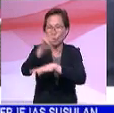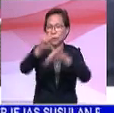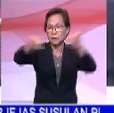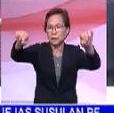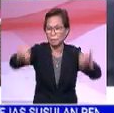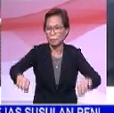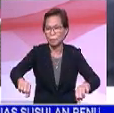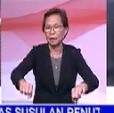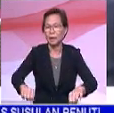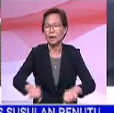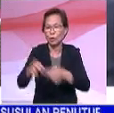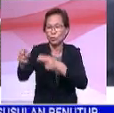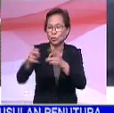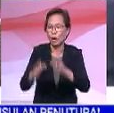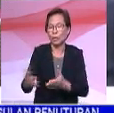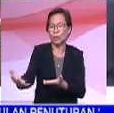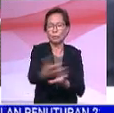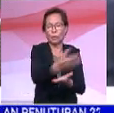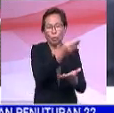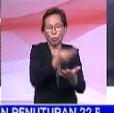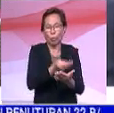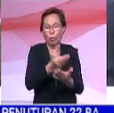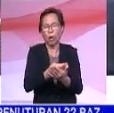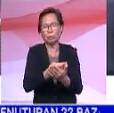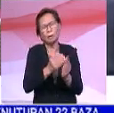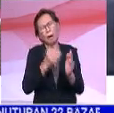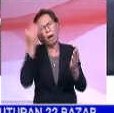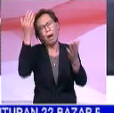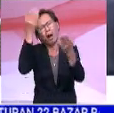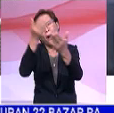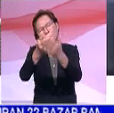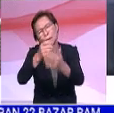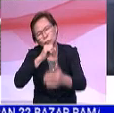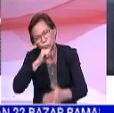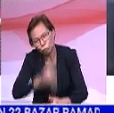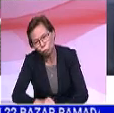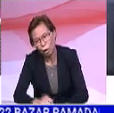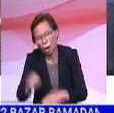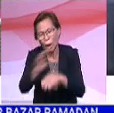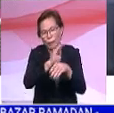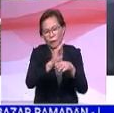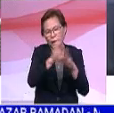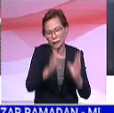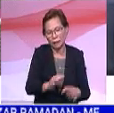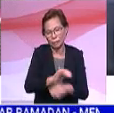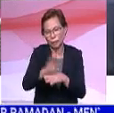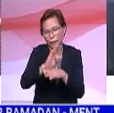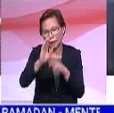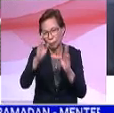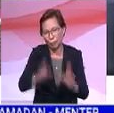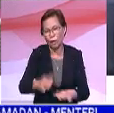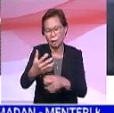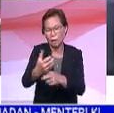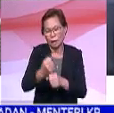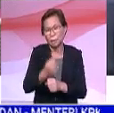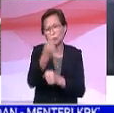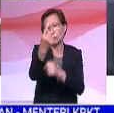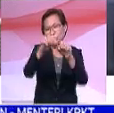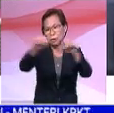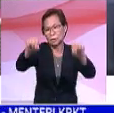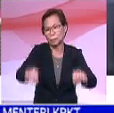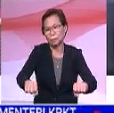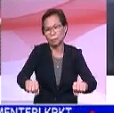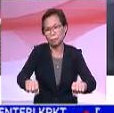bagi usahawan dia boleh generate income pasif seumur hidup. Manakala bagi peniaga-peniaga, mereka boleh mendapat satu